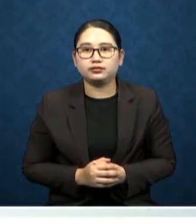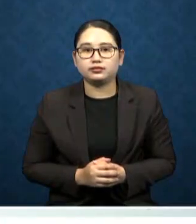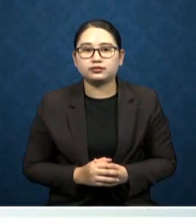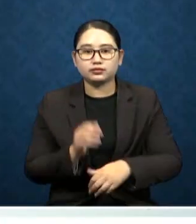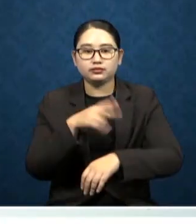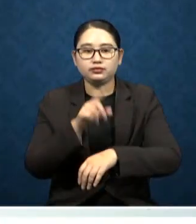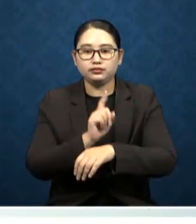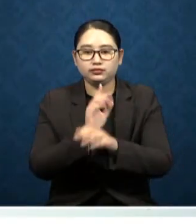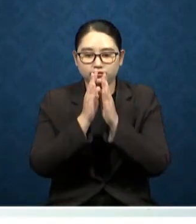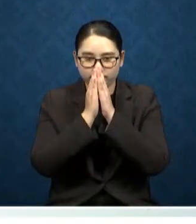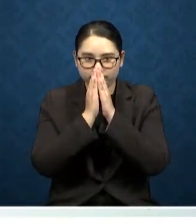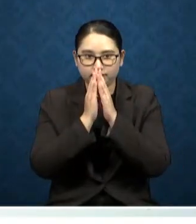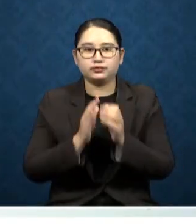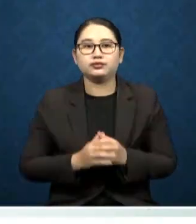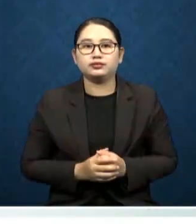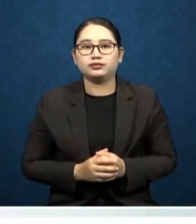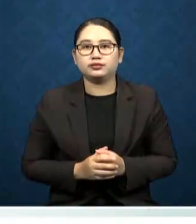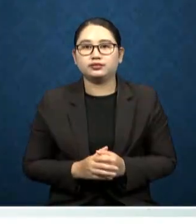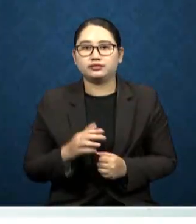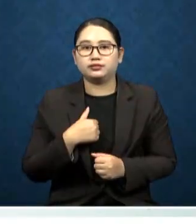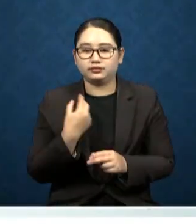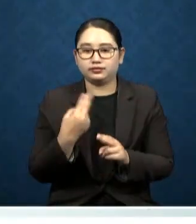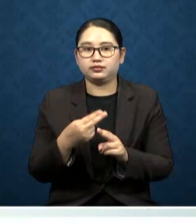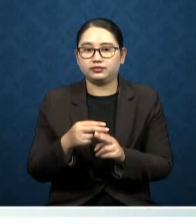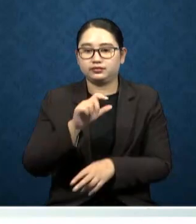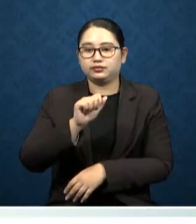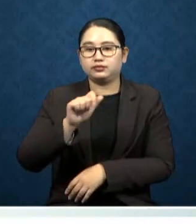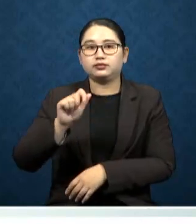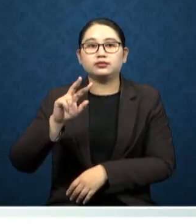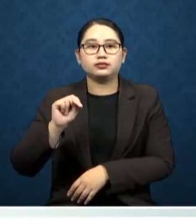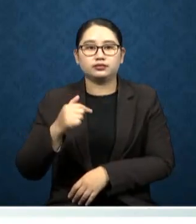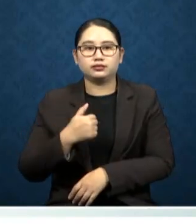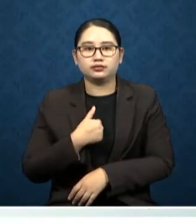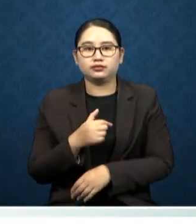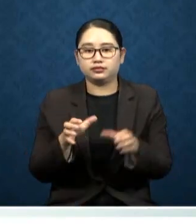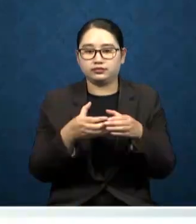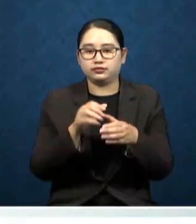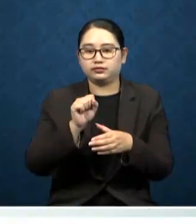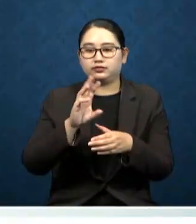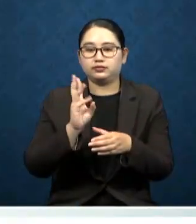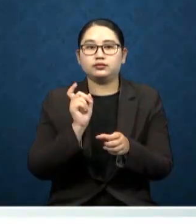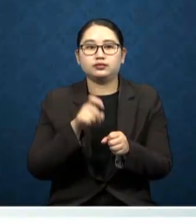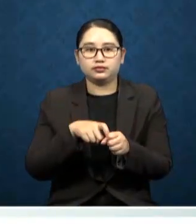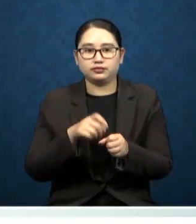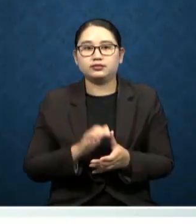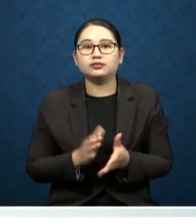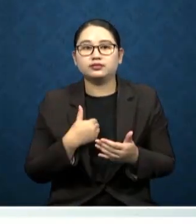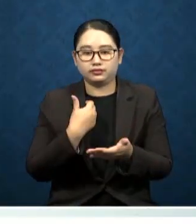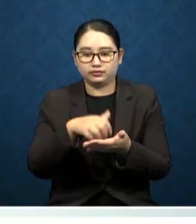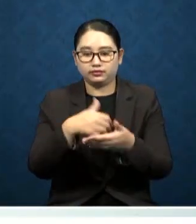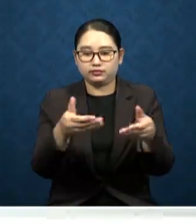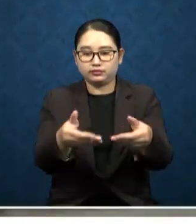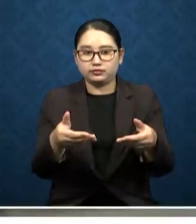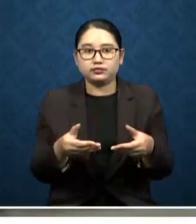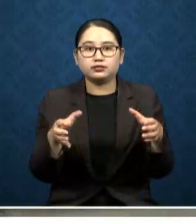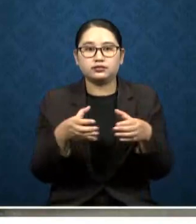กราบเรียนท่านประธานวุฒิสภาที่เคารพกระผมครูอรก่ายกระโทษสมาชิกวุฒิสภาจากรายงานของ